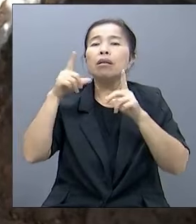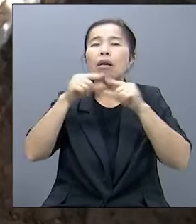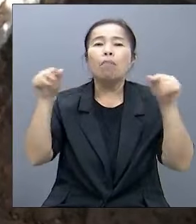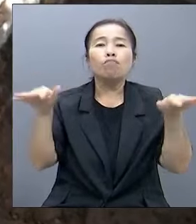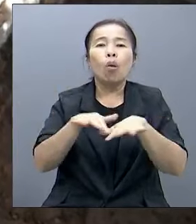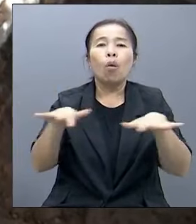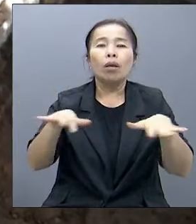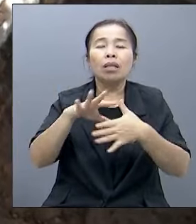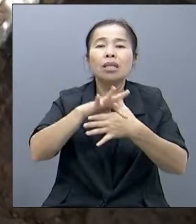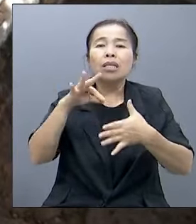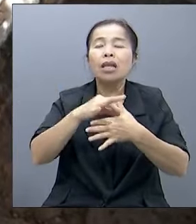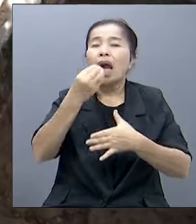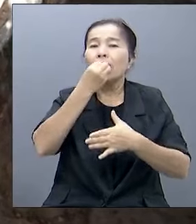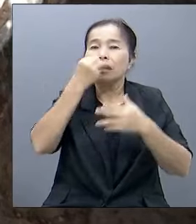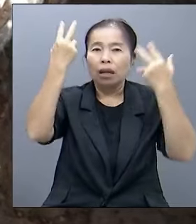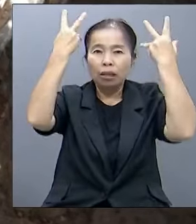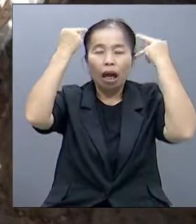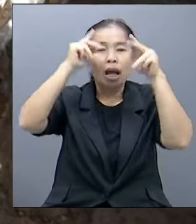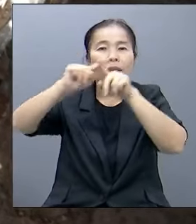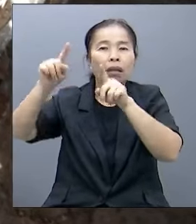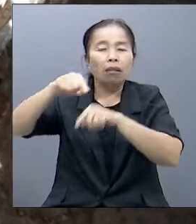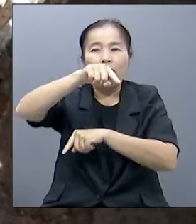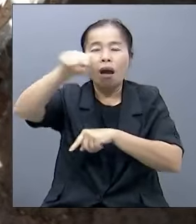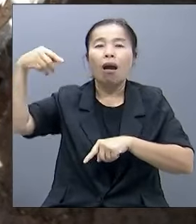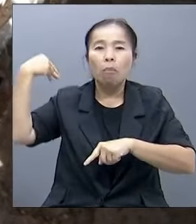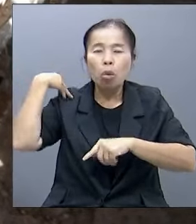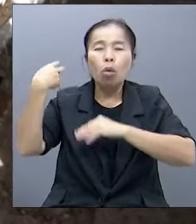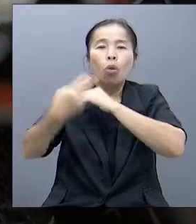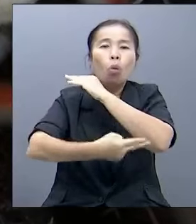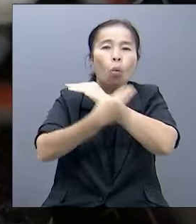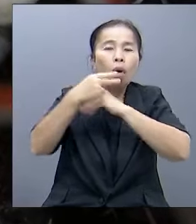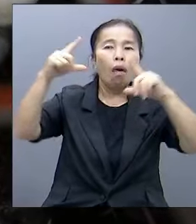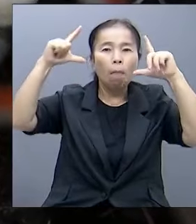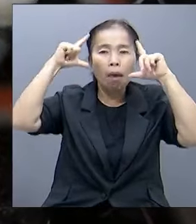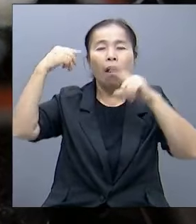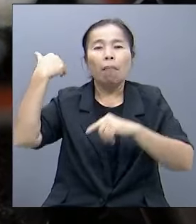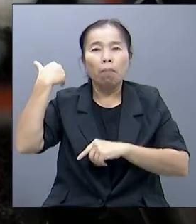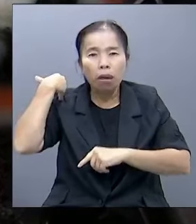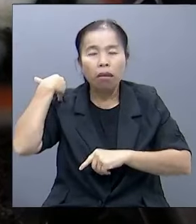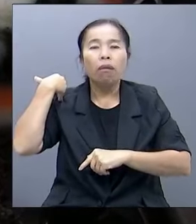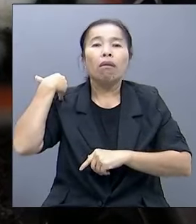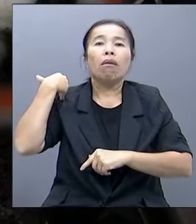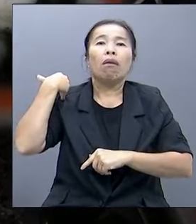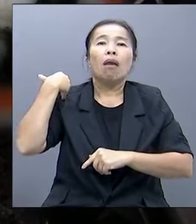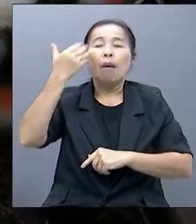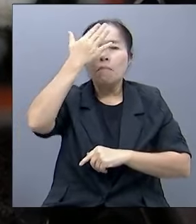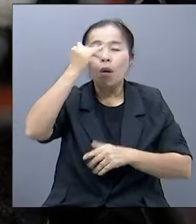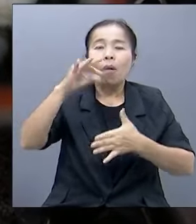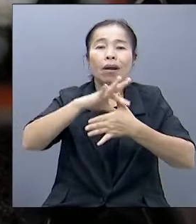นูตามร้านอาหารภัตตาคารเขามีอยู่แล้วโรงแรมก็มีอยู่แล้วนะฮะเนื้อกระต่ายจะไขมันต่ำ